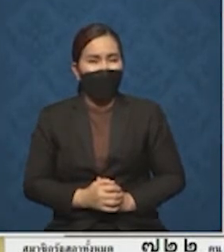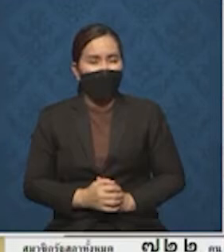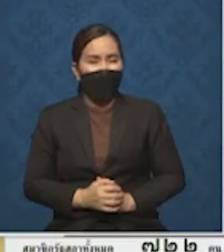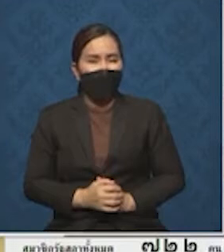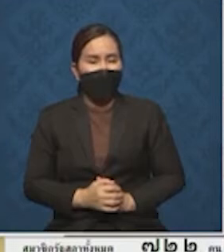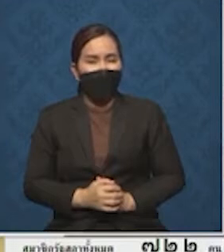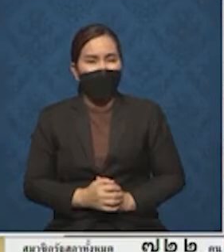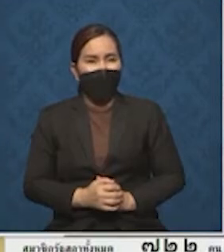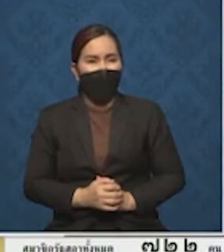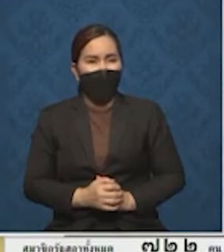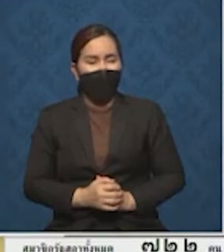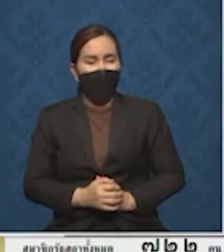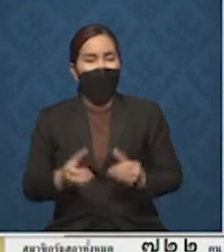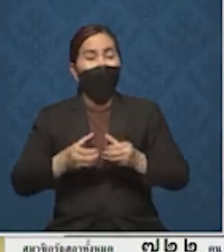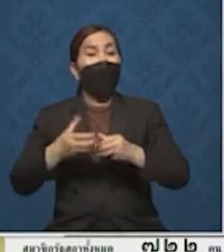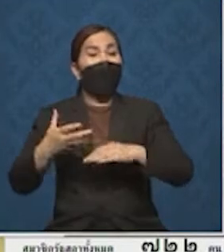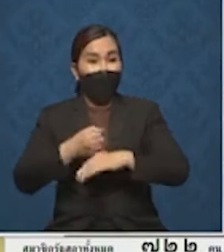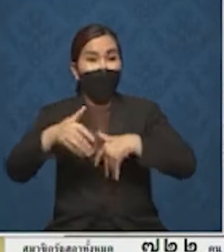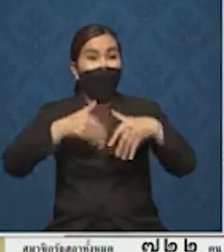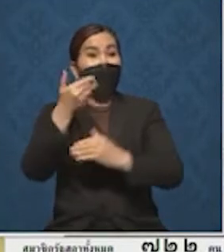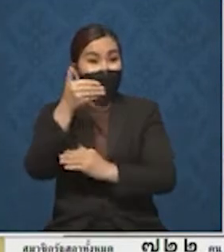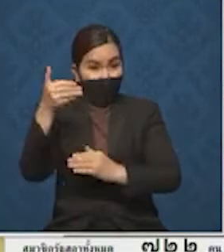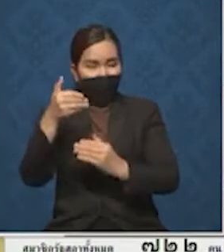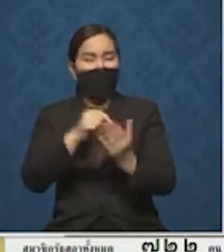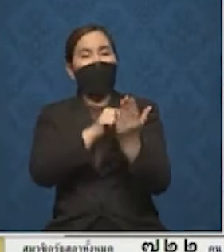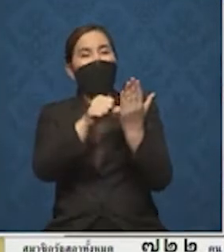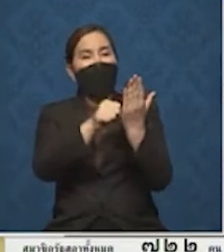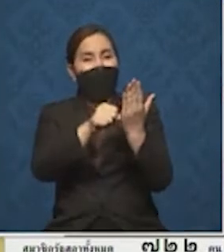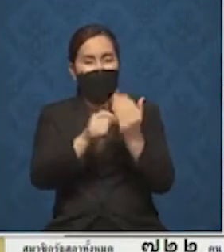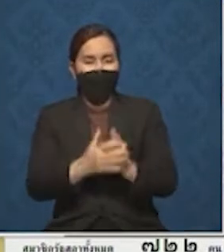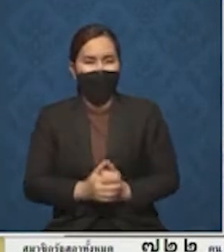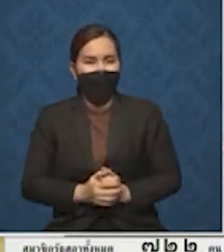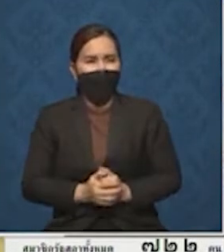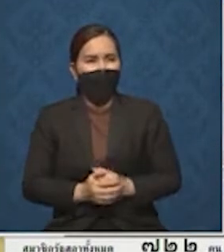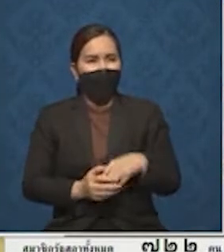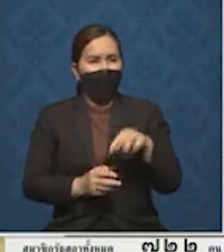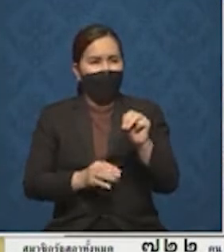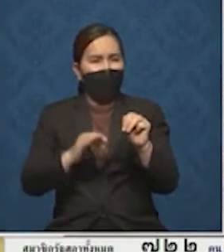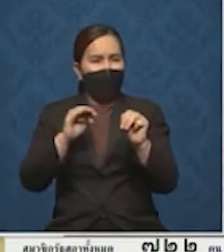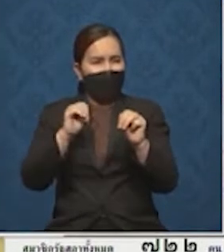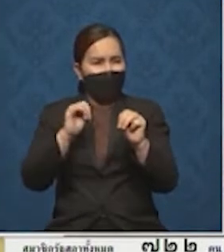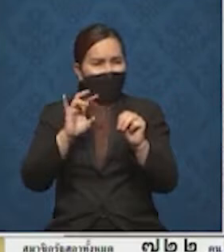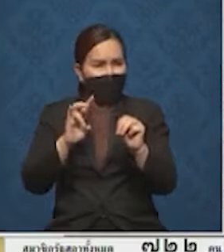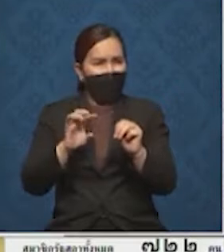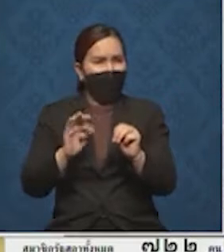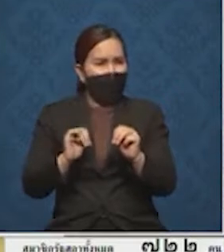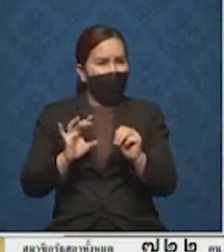การที่พักประชาชาติไปเขียนแก้แล้วก็มีมาตา 4748 นั่น